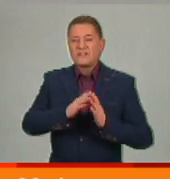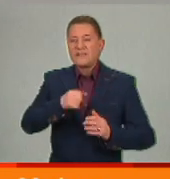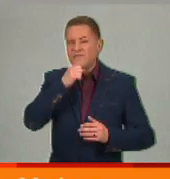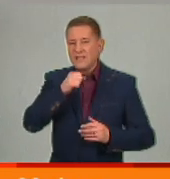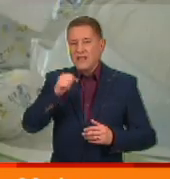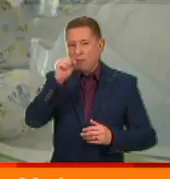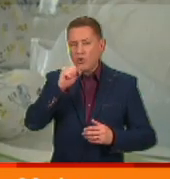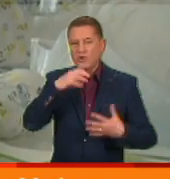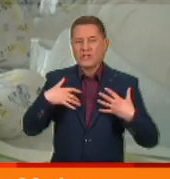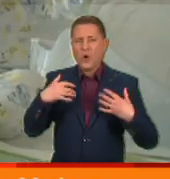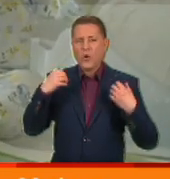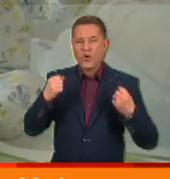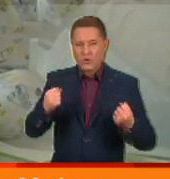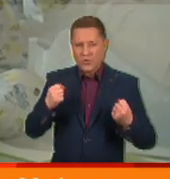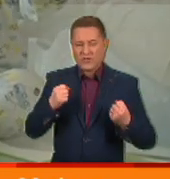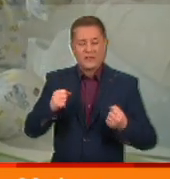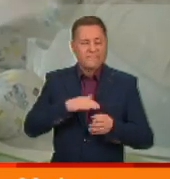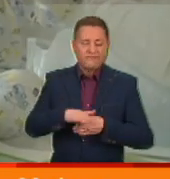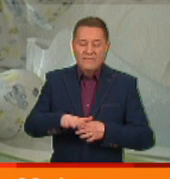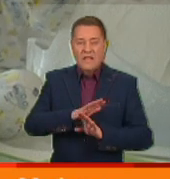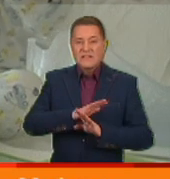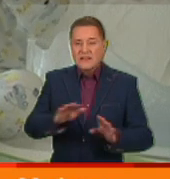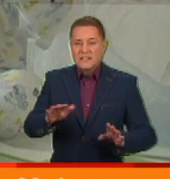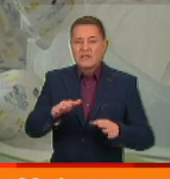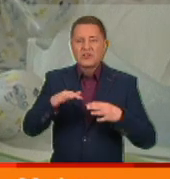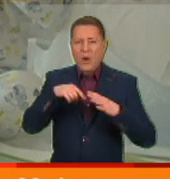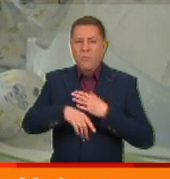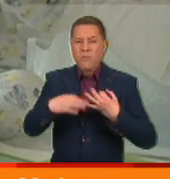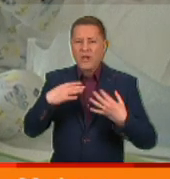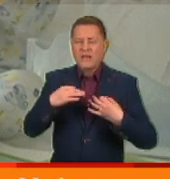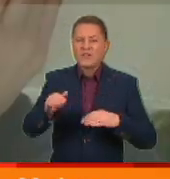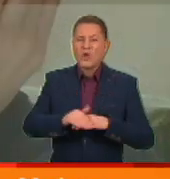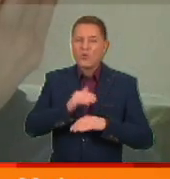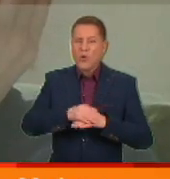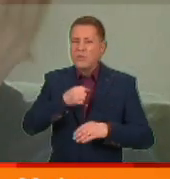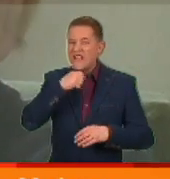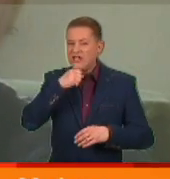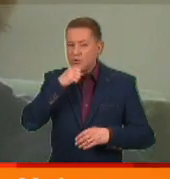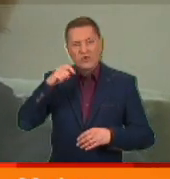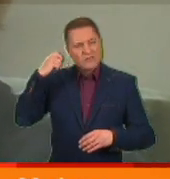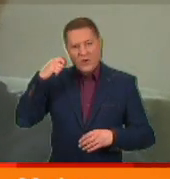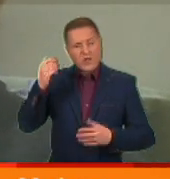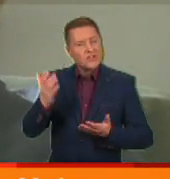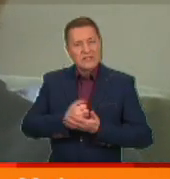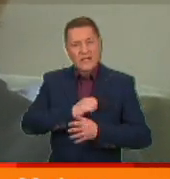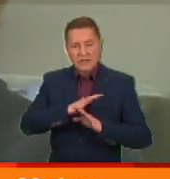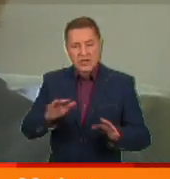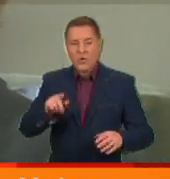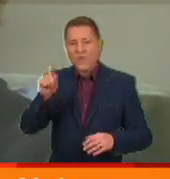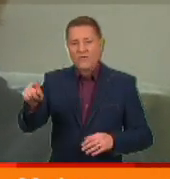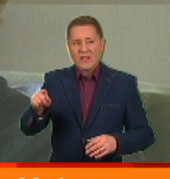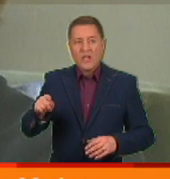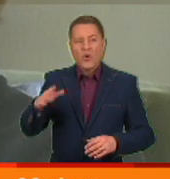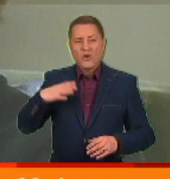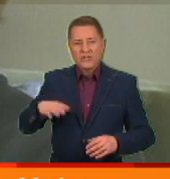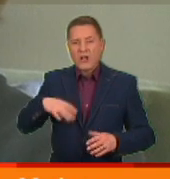одужати. Бажання не здійснилося. Малюк пояснює, мабуть, добрий дідусь його в Туреччині не знайшов. Та він на нього